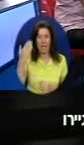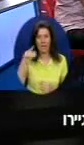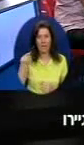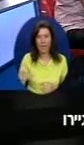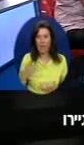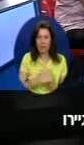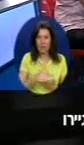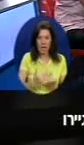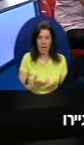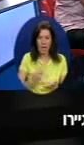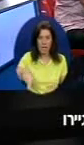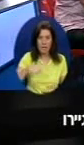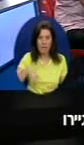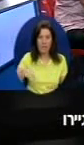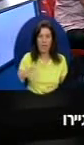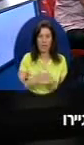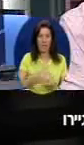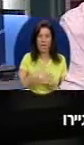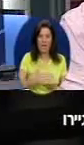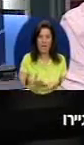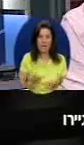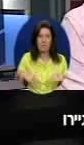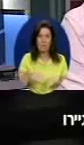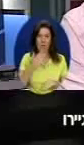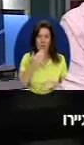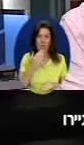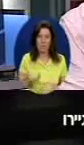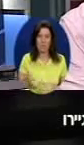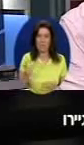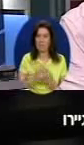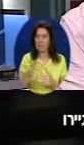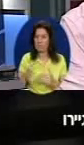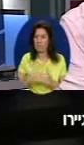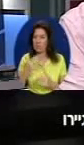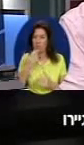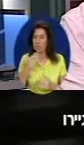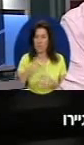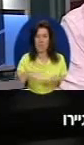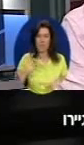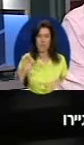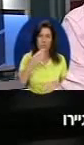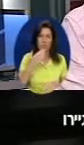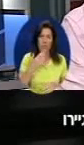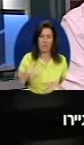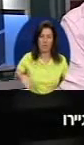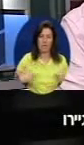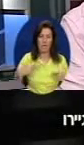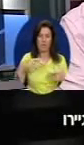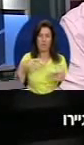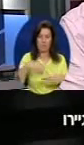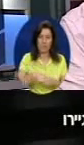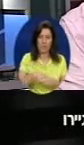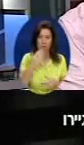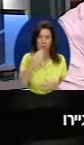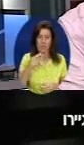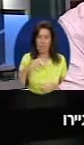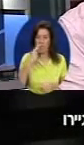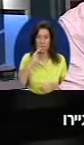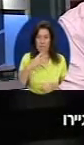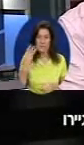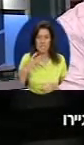מאיתנו, הם חלק מהמשפחה היהודית. כלומר, הם בני זוג של יהודים, הם ילדים של יהודים, הם חיים בקרב יהודים, הם מדברים את השפה היהודית, חלקם